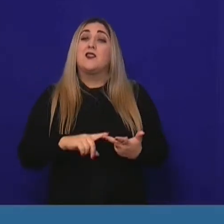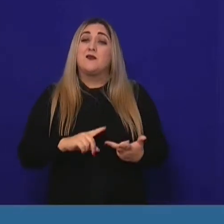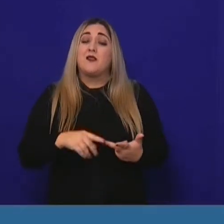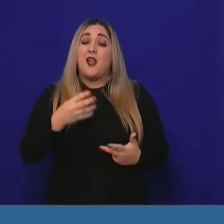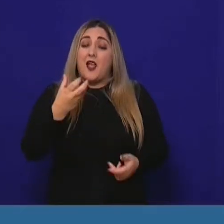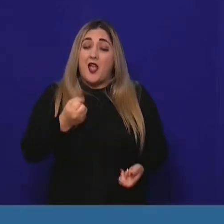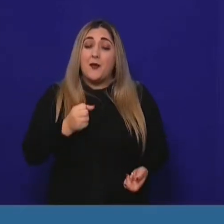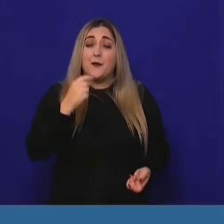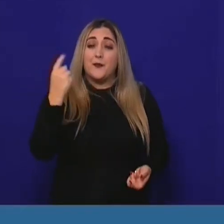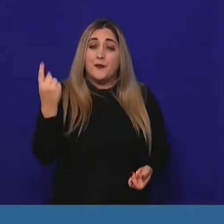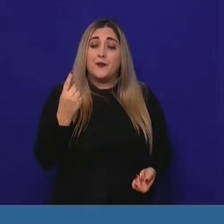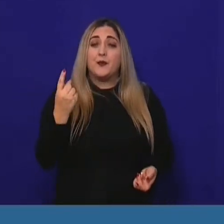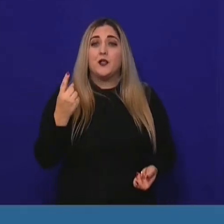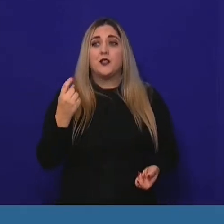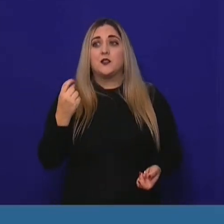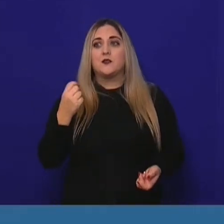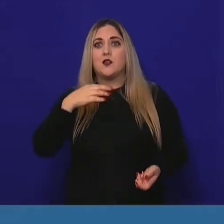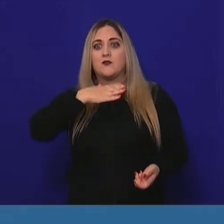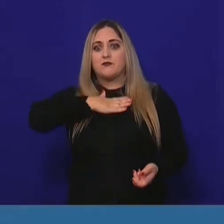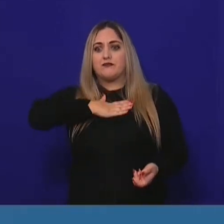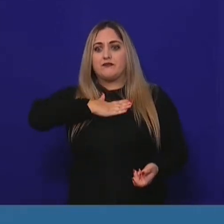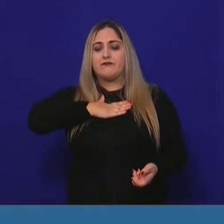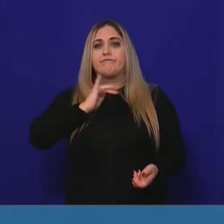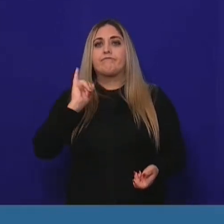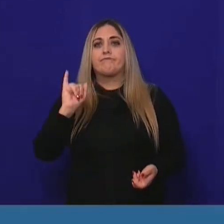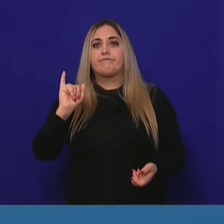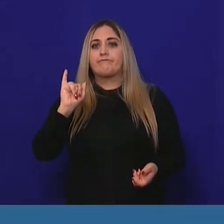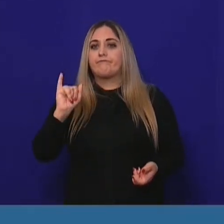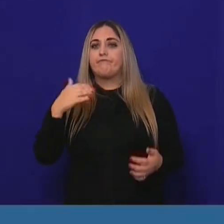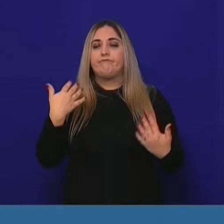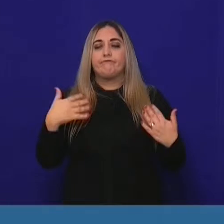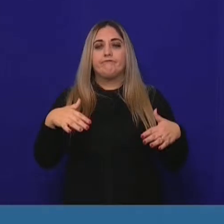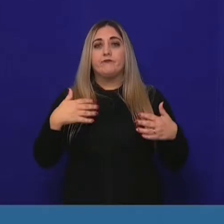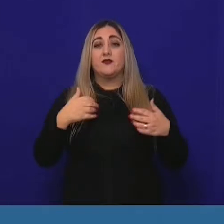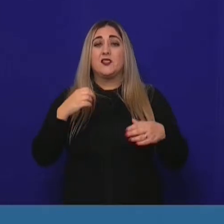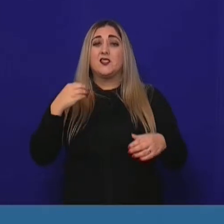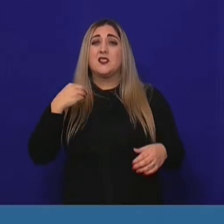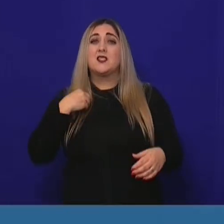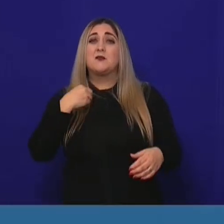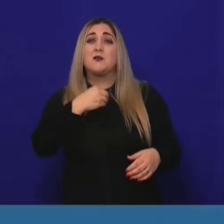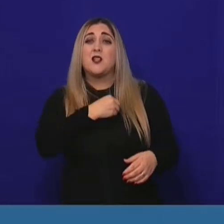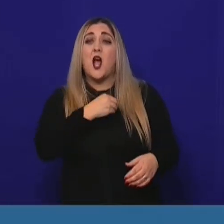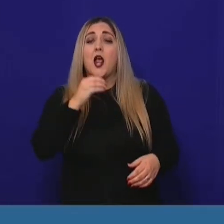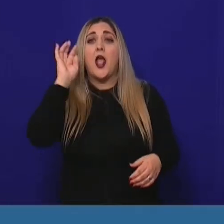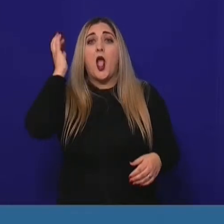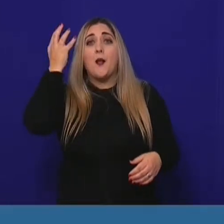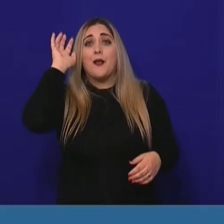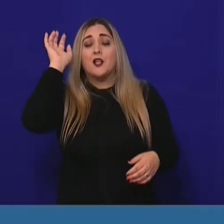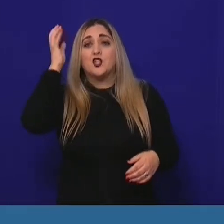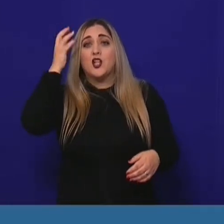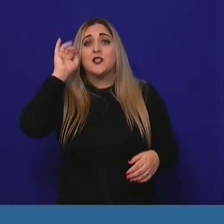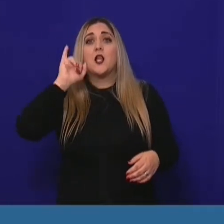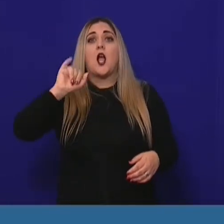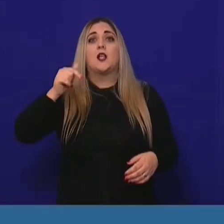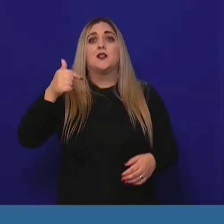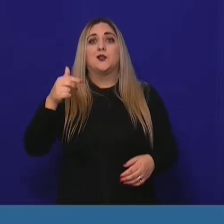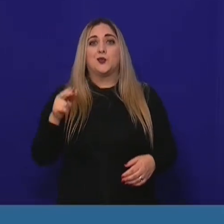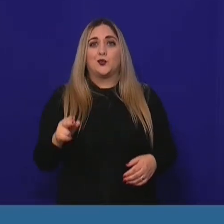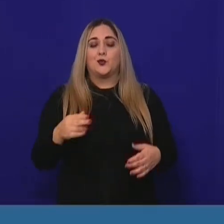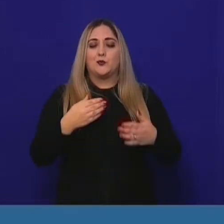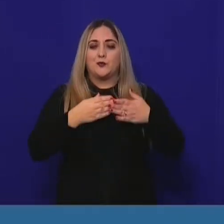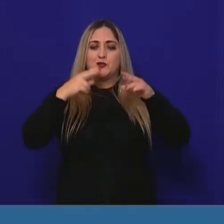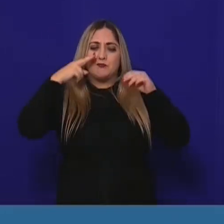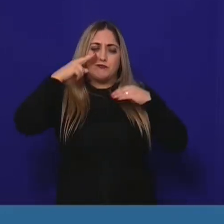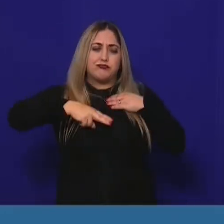għandek każijiet oħra li taffettwhom ħafna minnhom ikollhom bżonn jidħlu l-intensive care unit ukoll biex